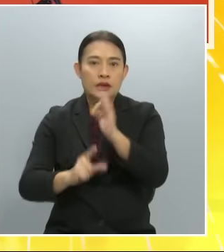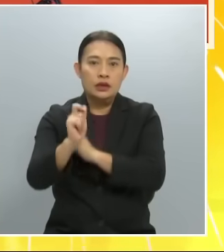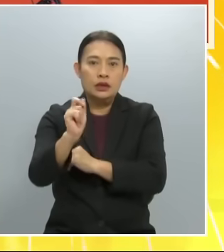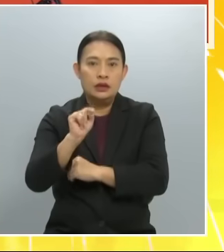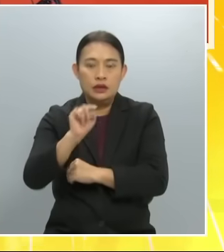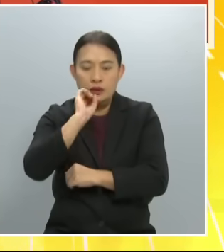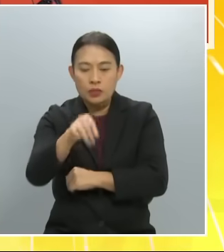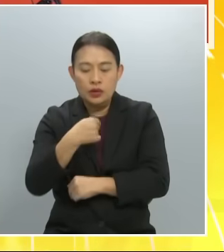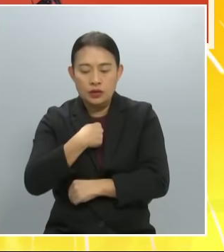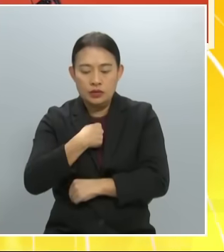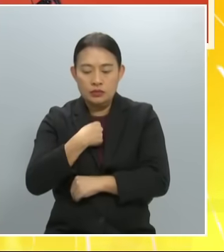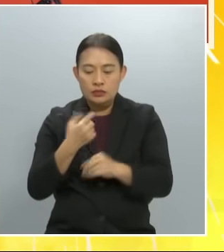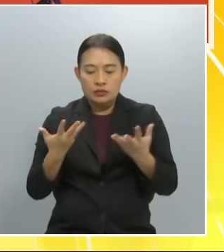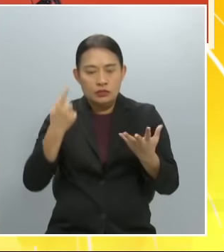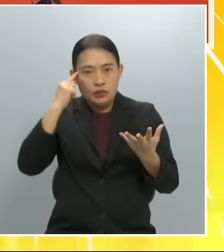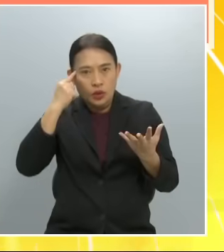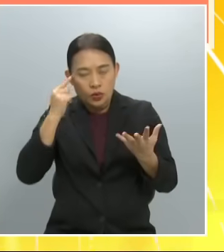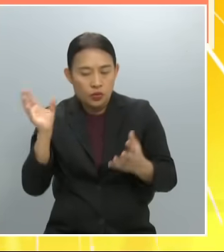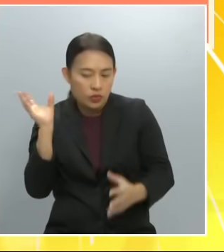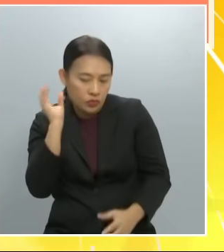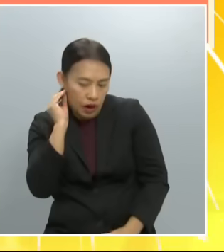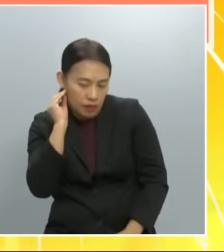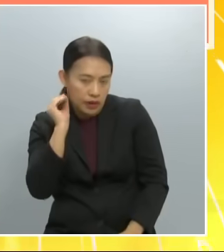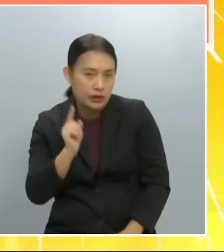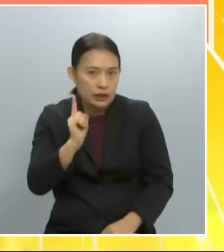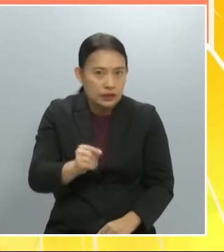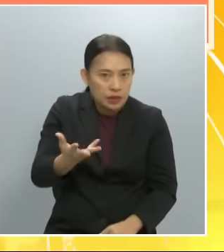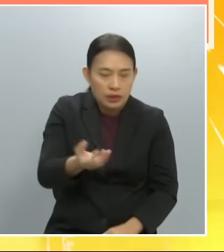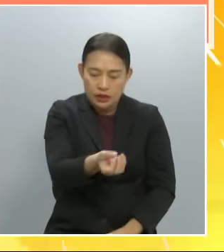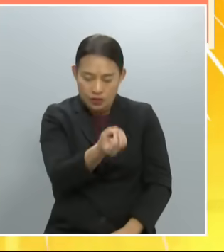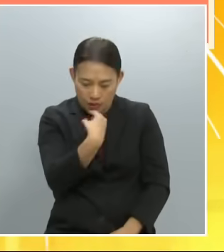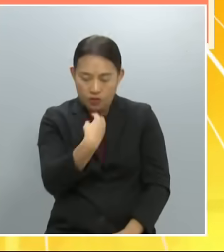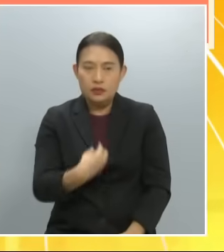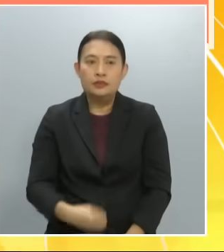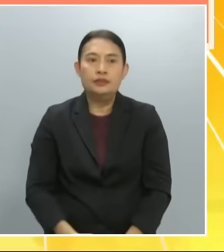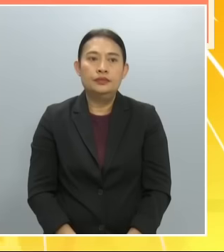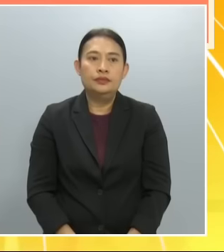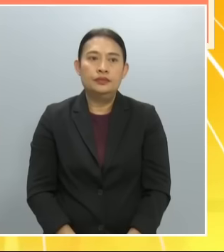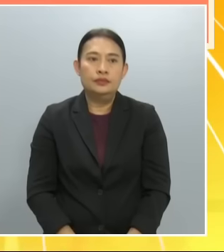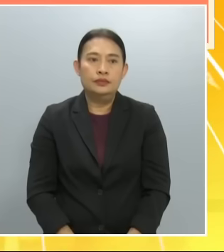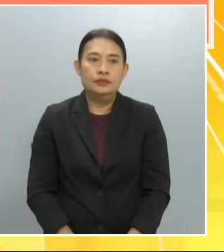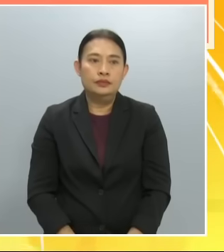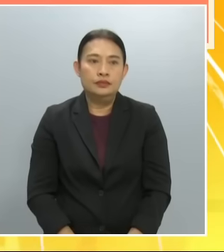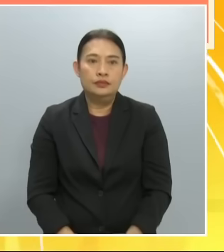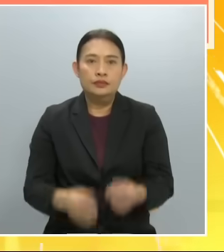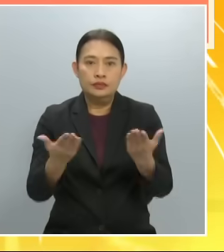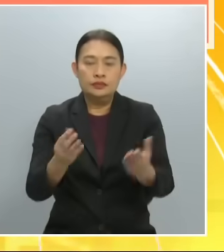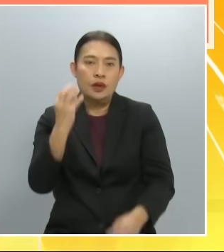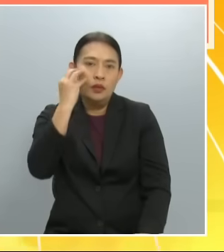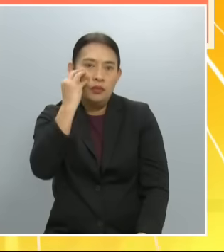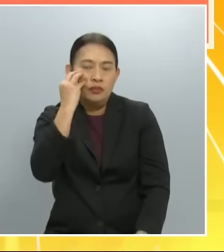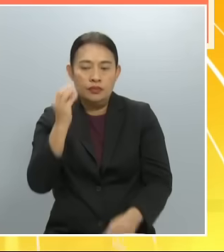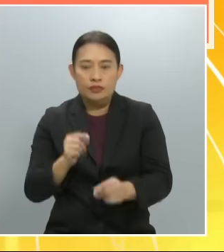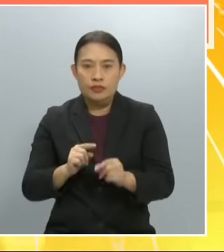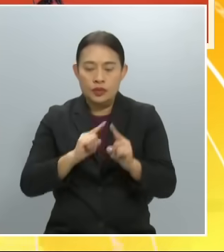ไม่ยืนยันฟังมาอีกทีนึงไม่จริงก็ปฏิเสธมาสิขนาดที่ถ้าเป็นอย่างนี้ยกเว้นคุณพิธาจะบอกกับอุ้งอิ